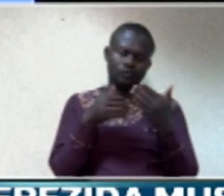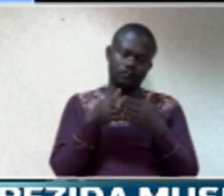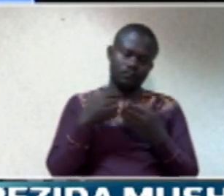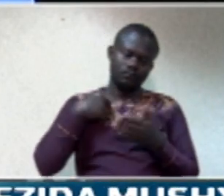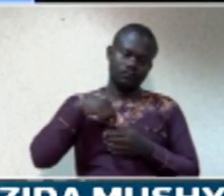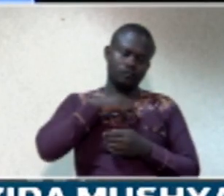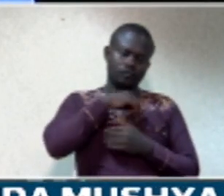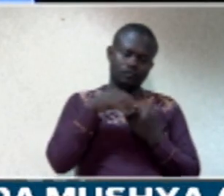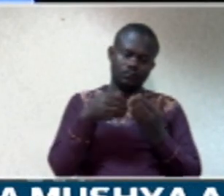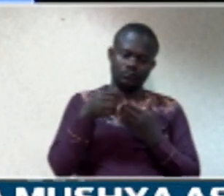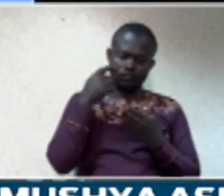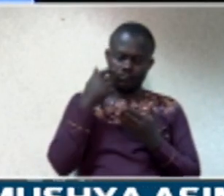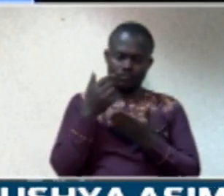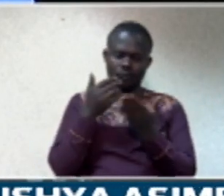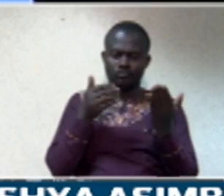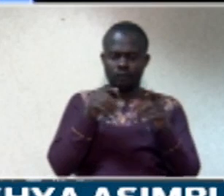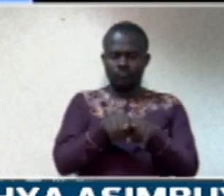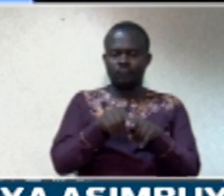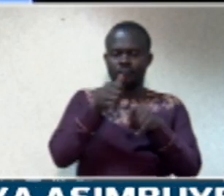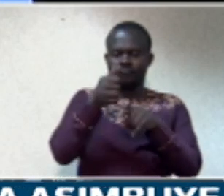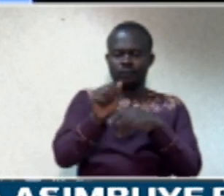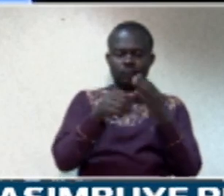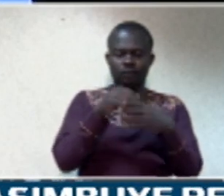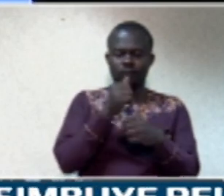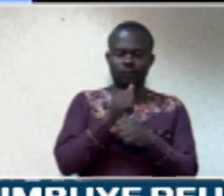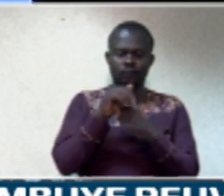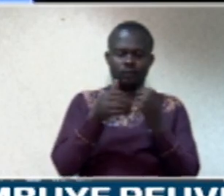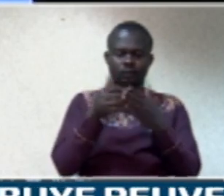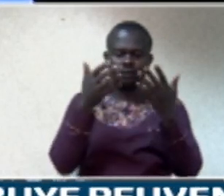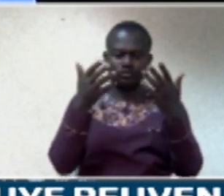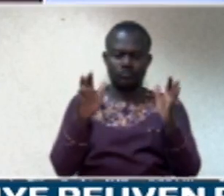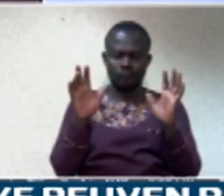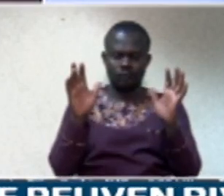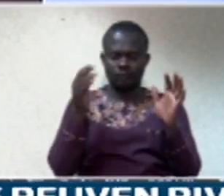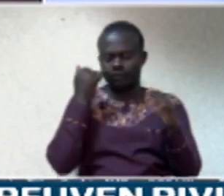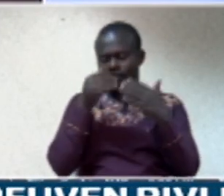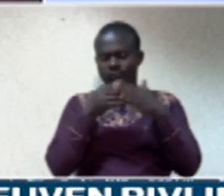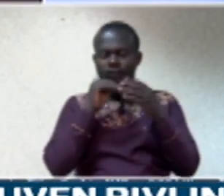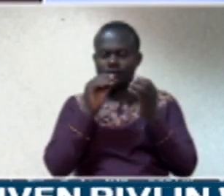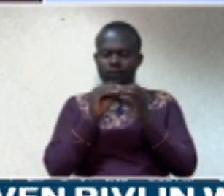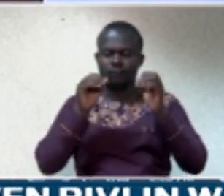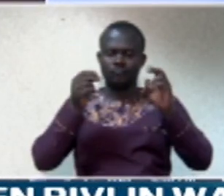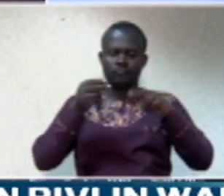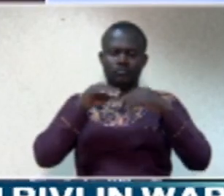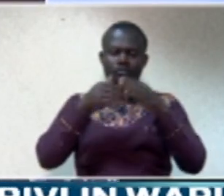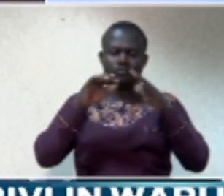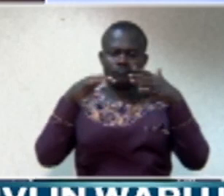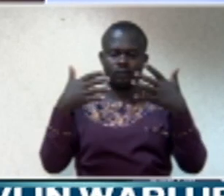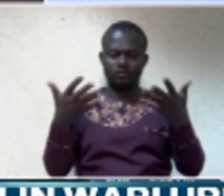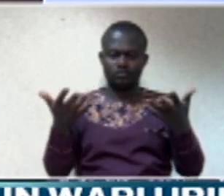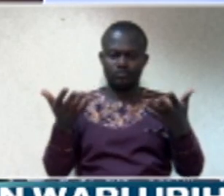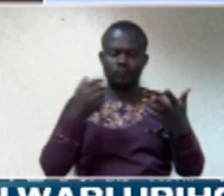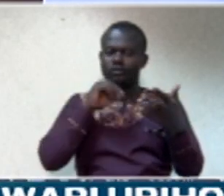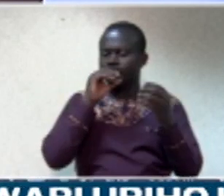n'uvuga ngo rero komisiyo nk'iyi ngiyi ubu akazi kayo karangiye hanyuma rumba jete se iyo batumvikanye bigenda gute iyo batumvikanye